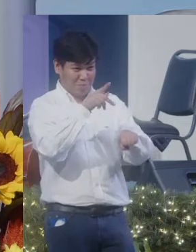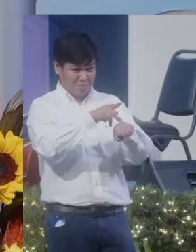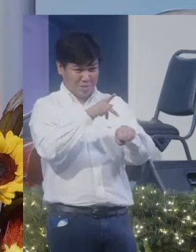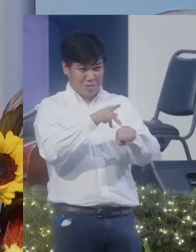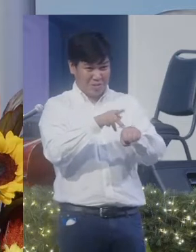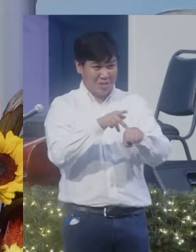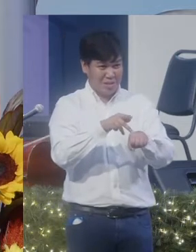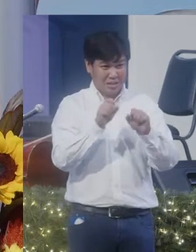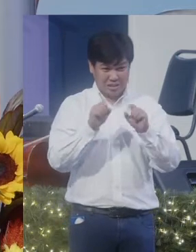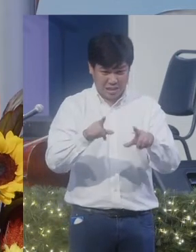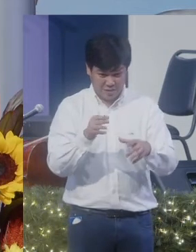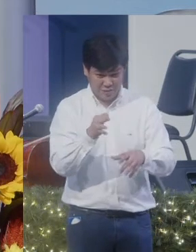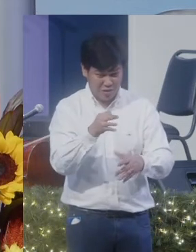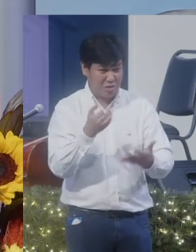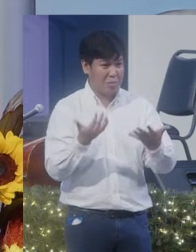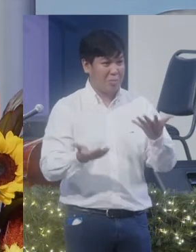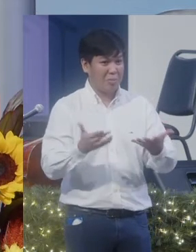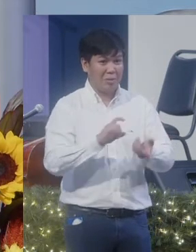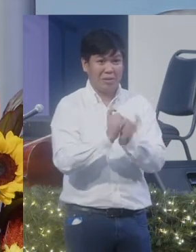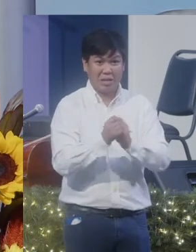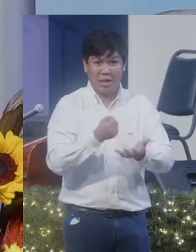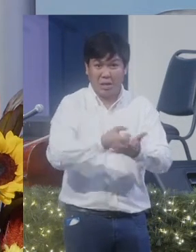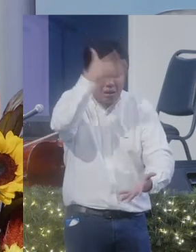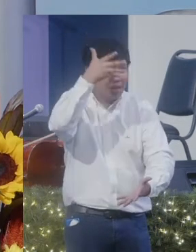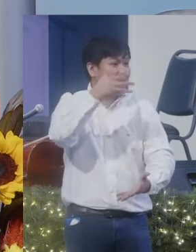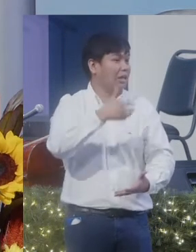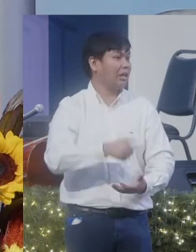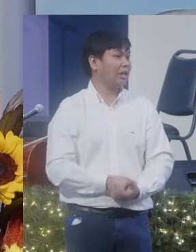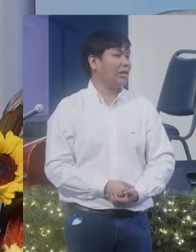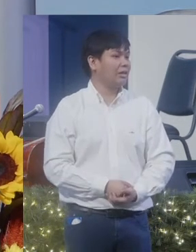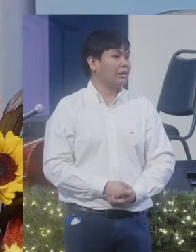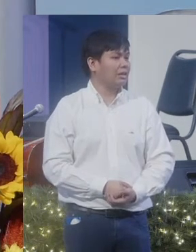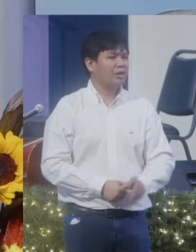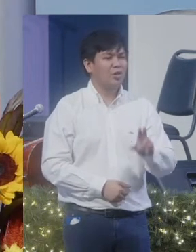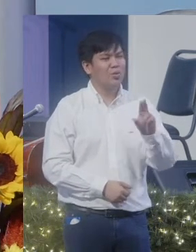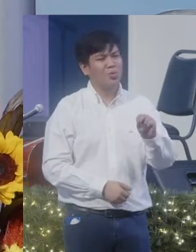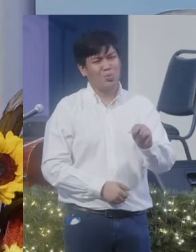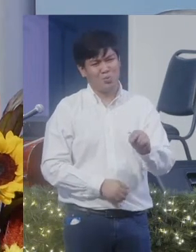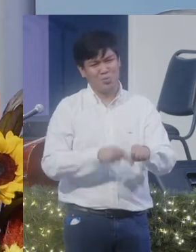Iniwan nila ang kanilang pamamalakad sa sarili nilang buhay.